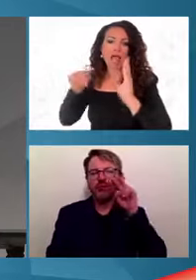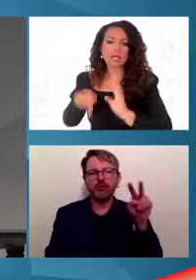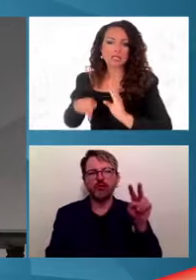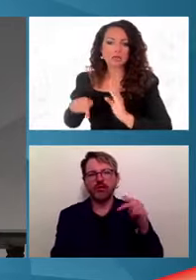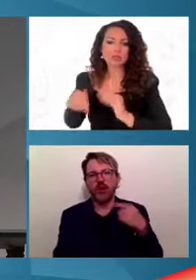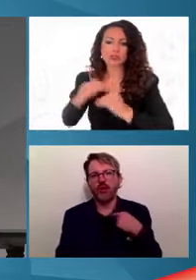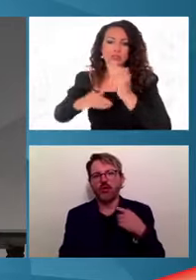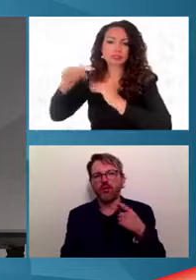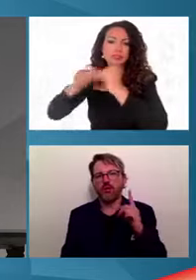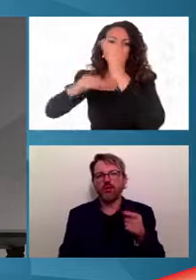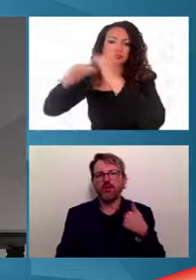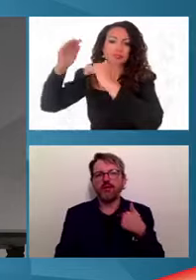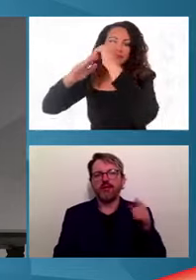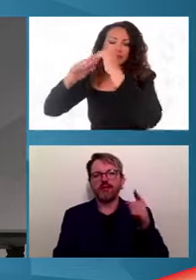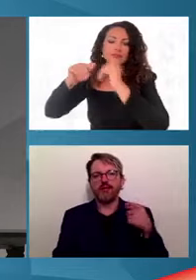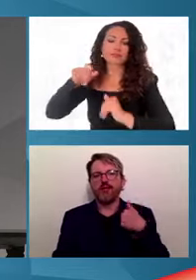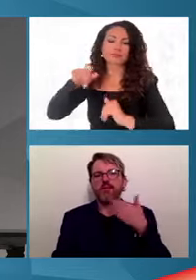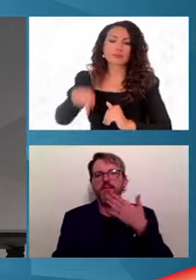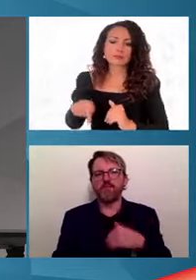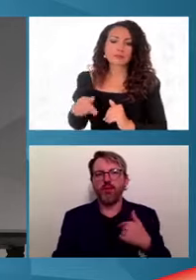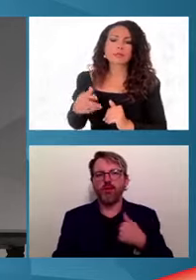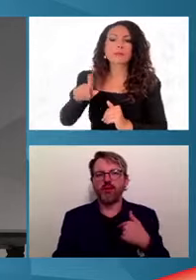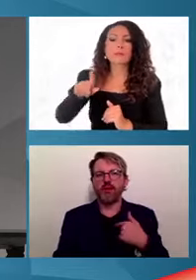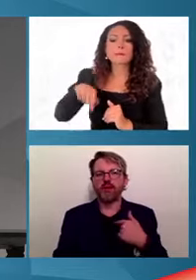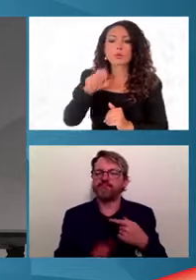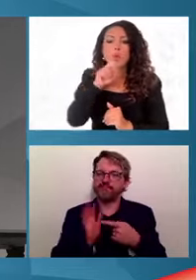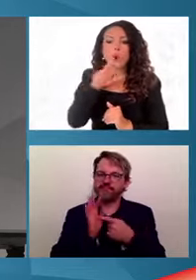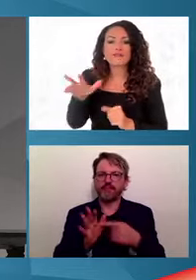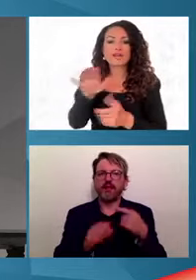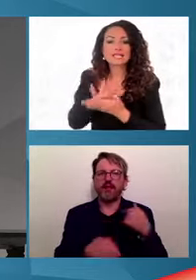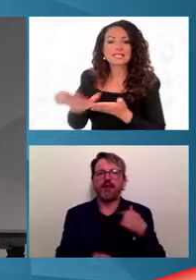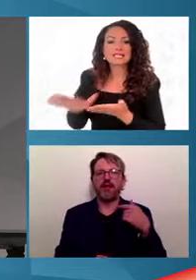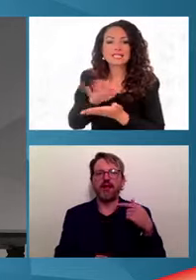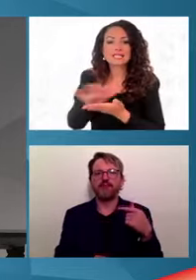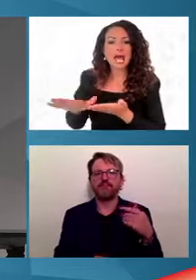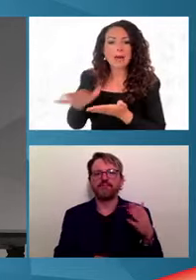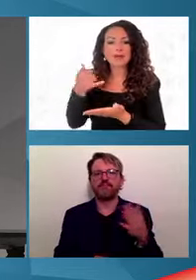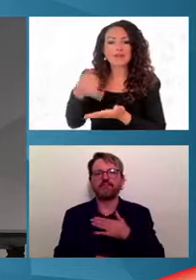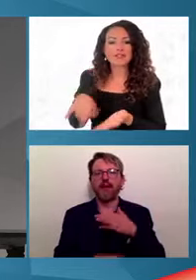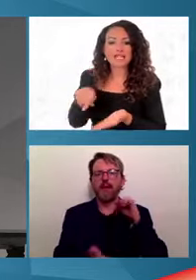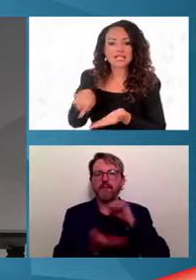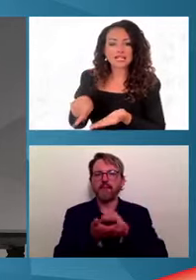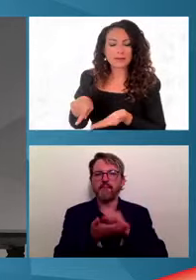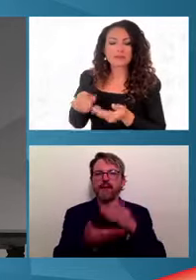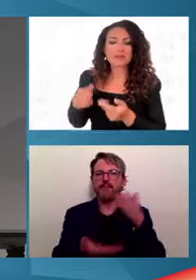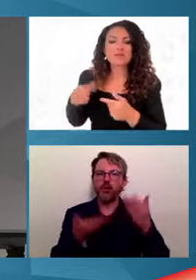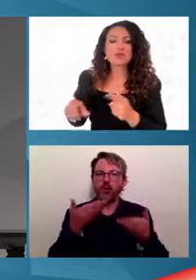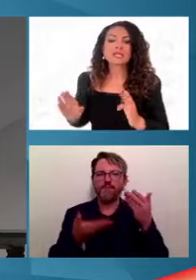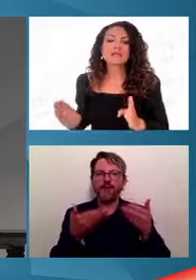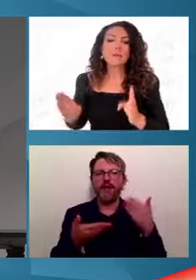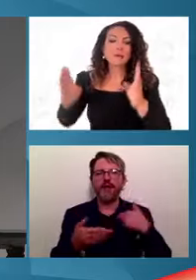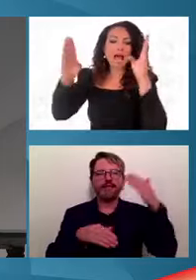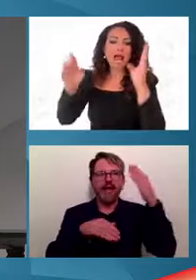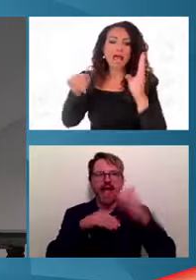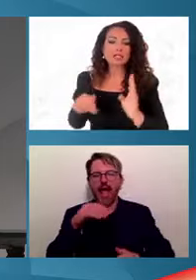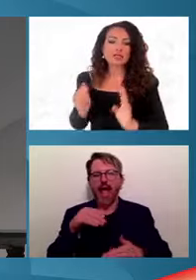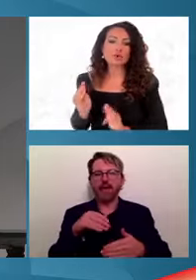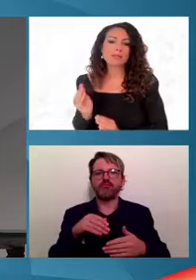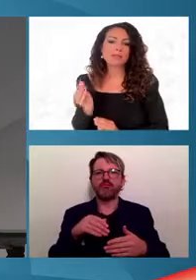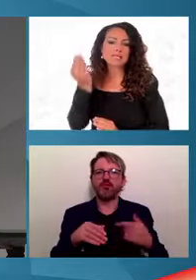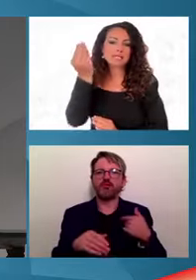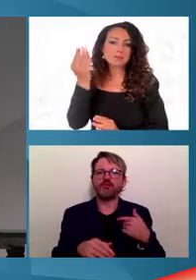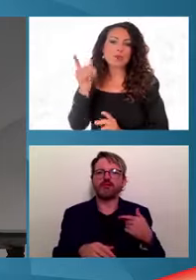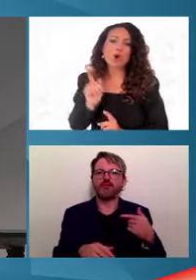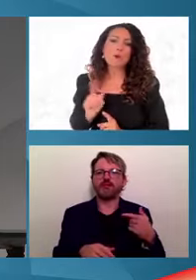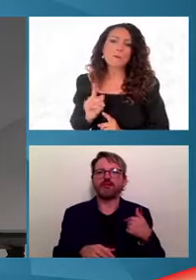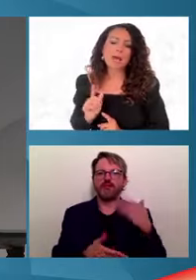anche per la mia conferenza stampa di fine legislatura, perché non solo per questo palazzo simbolico, perché volevo anche ringraziare i